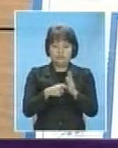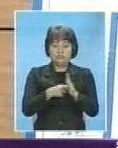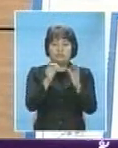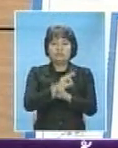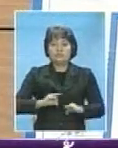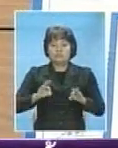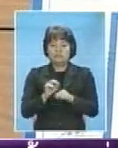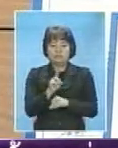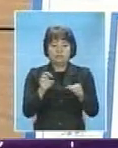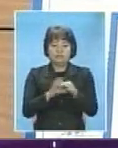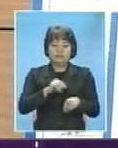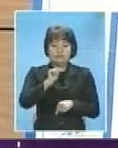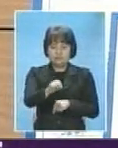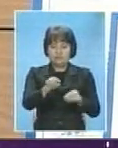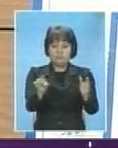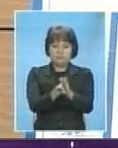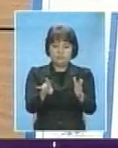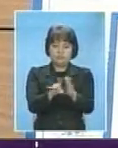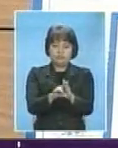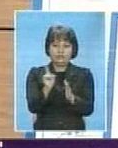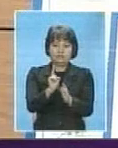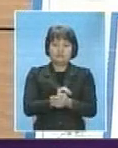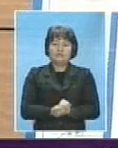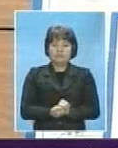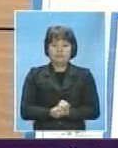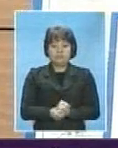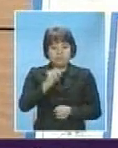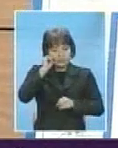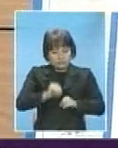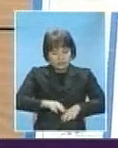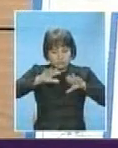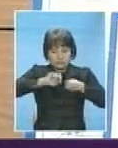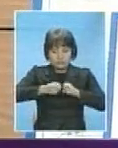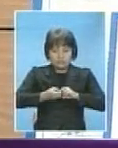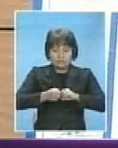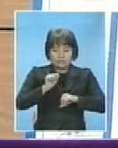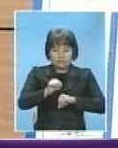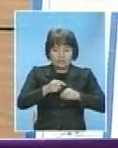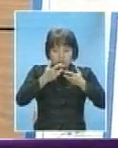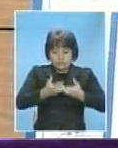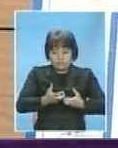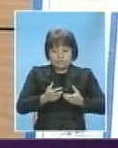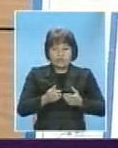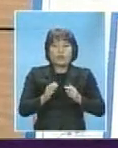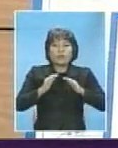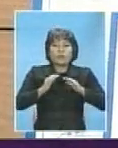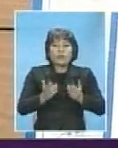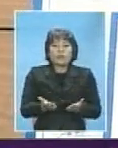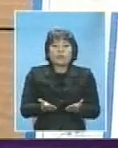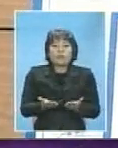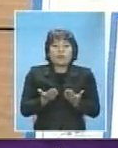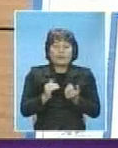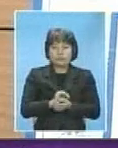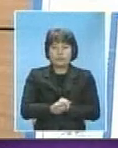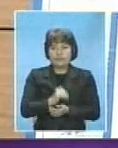ริเวณสุดท้ายครับที่สถานการณ์อุทกภัยนั้นจะทุเลาเบาบางลงเนื่องจากพื้นที่ทางกายภาพของบริเวณดังก